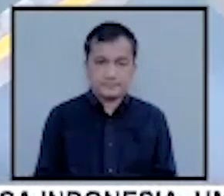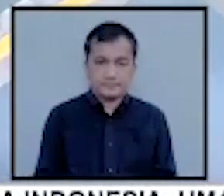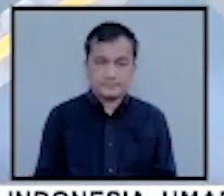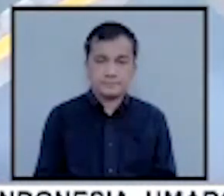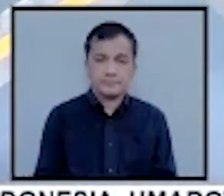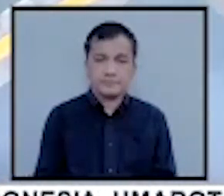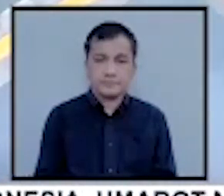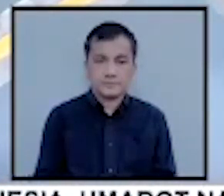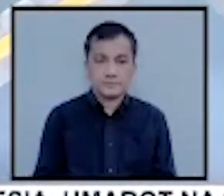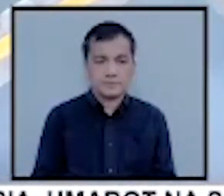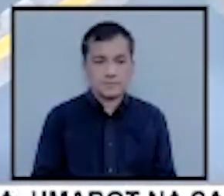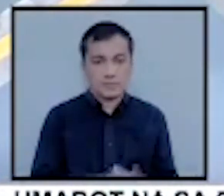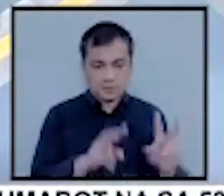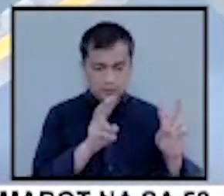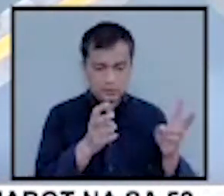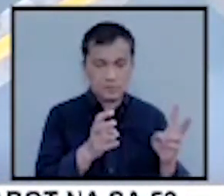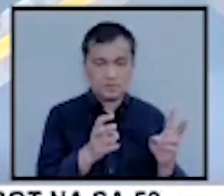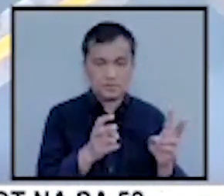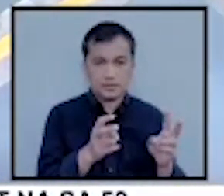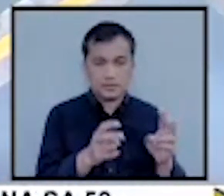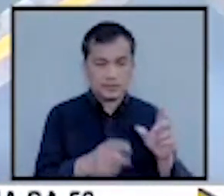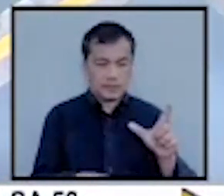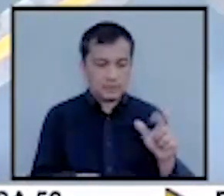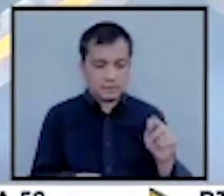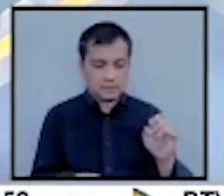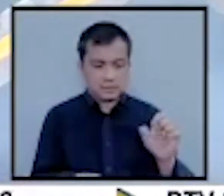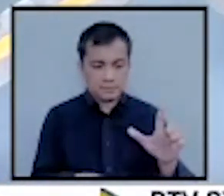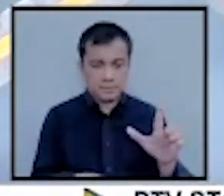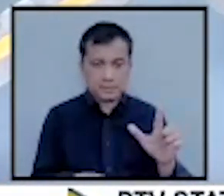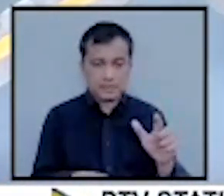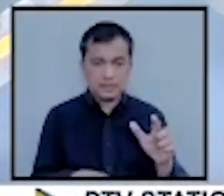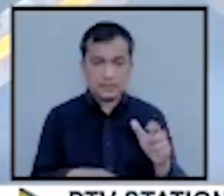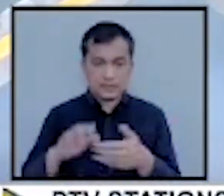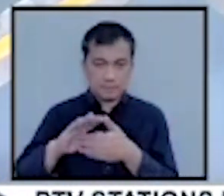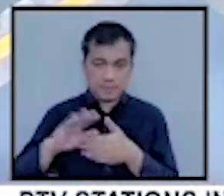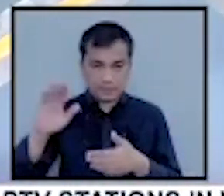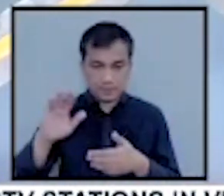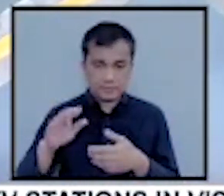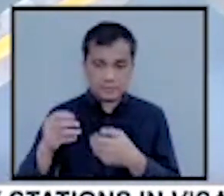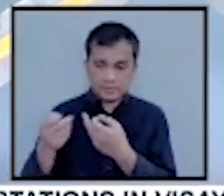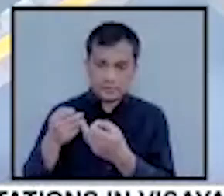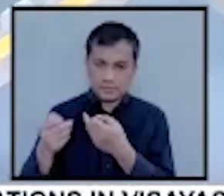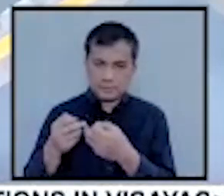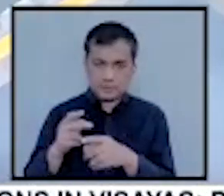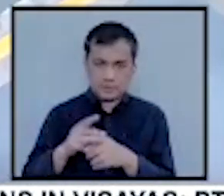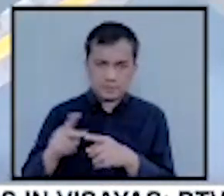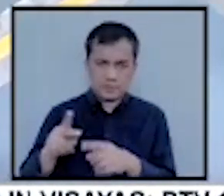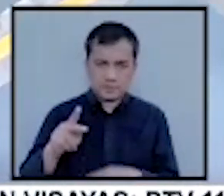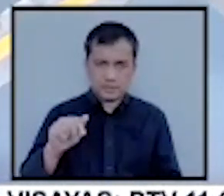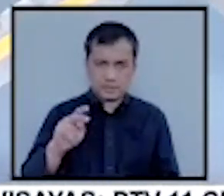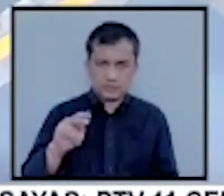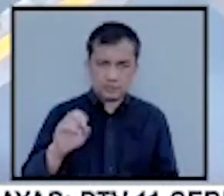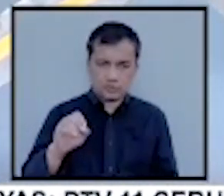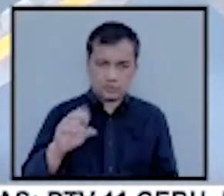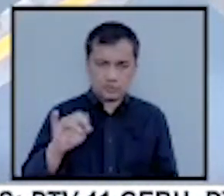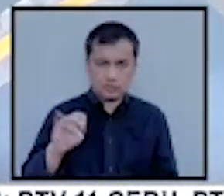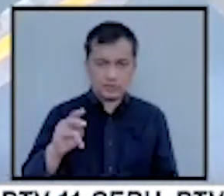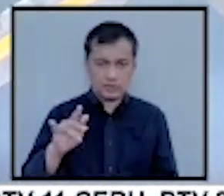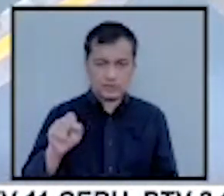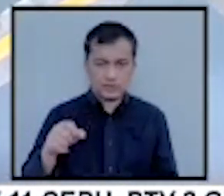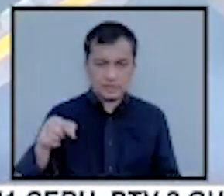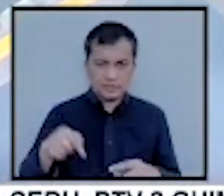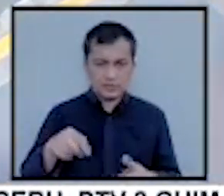sa pintungkol sa kasong libel at vlogging. Ipapaliwanag po sa atin ni Professor Antonio Contreras dito sa Punto de